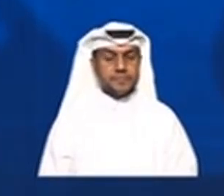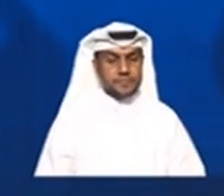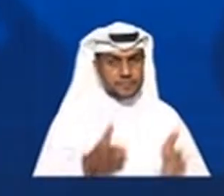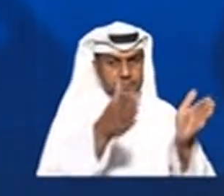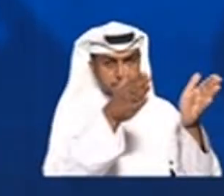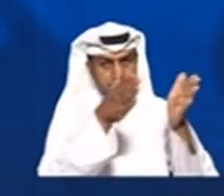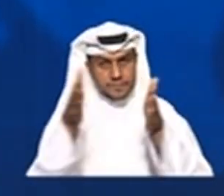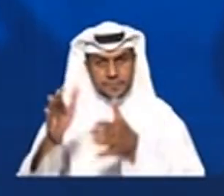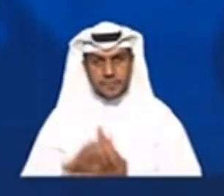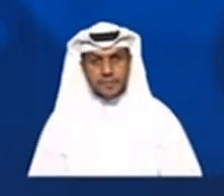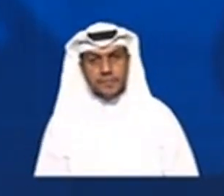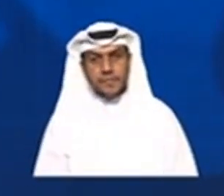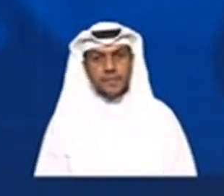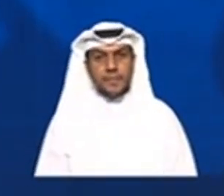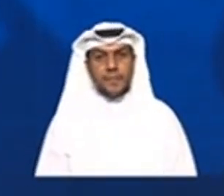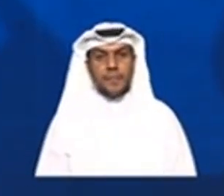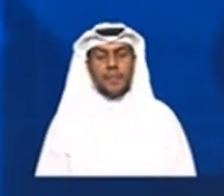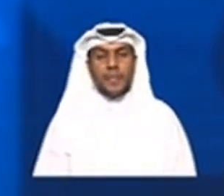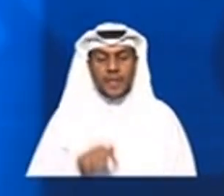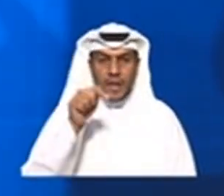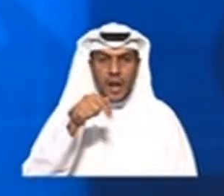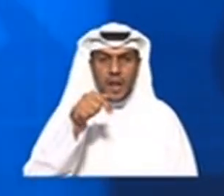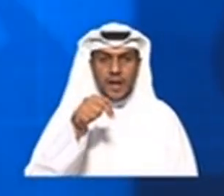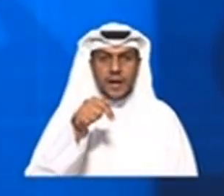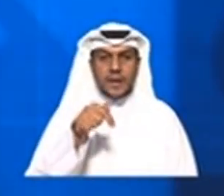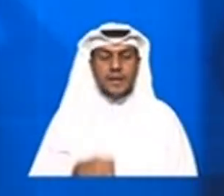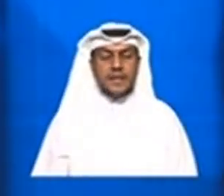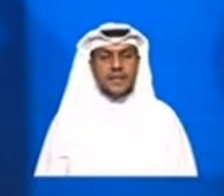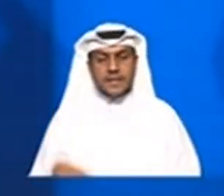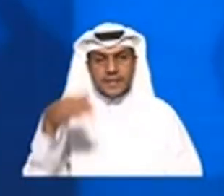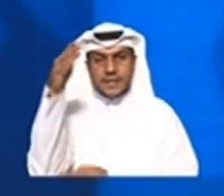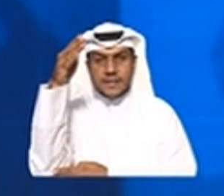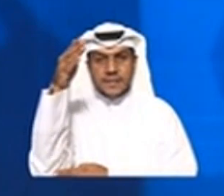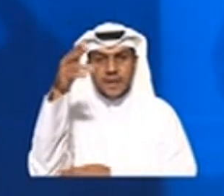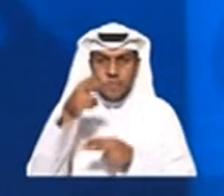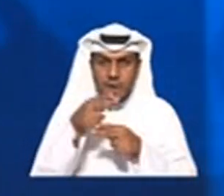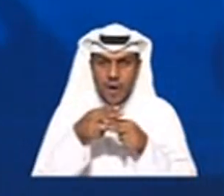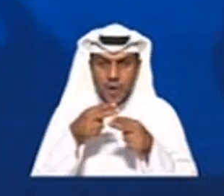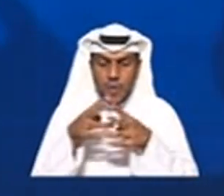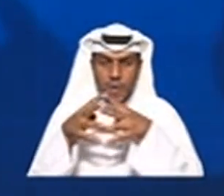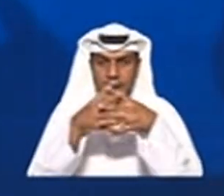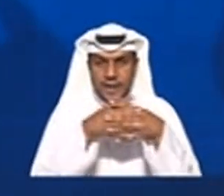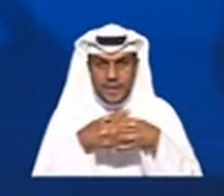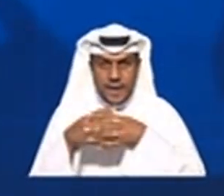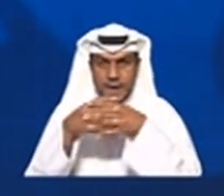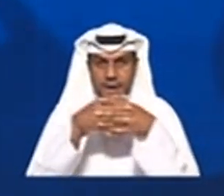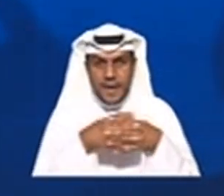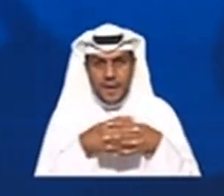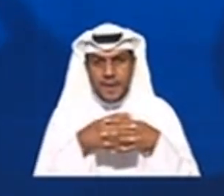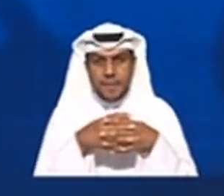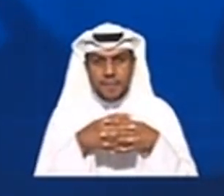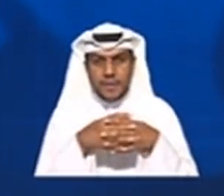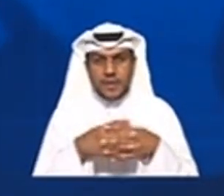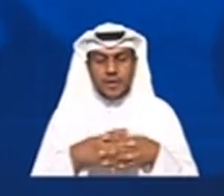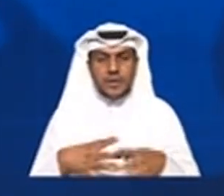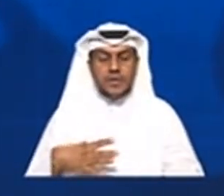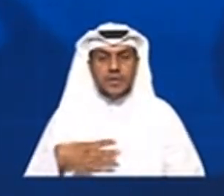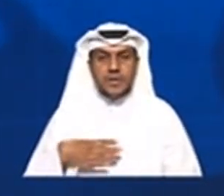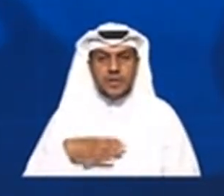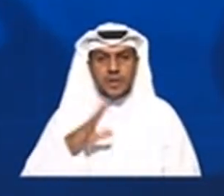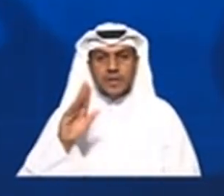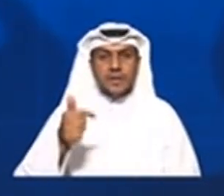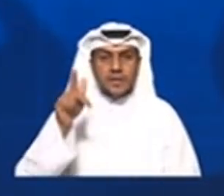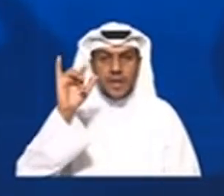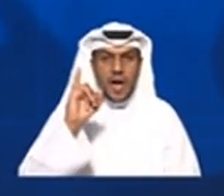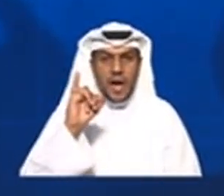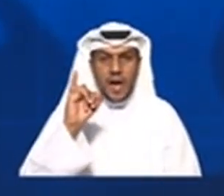المشاهدين، وبسبب انشغال سفير دولة الكويت لدى الولايات المتحدة الأمريكية الشيخ سالم عبد الله الجابر